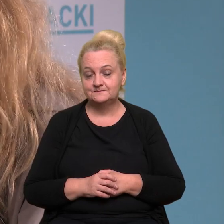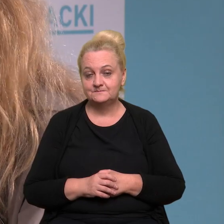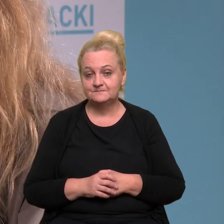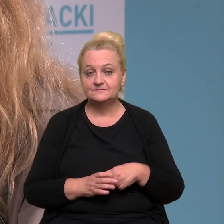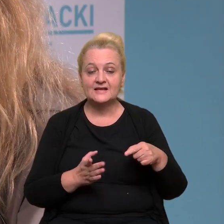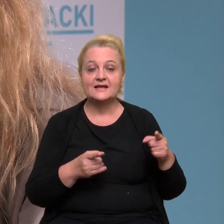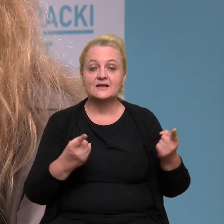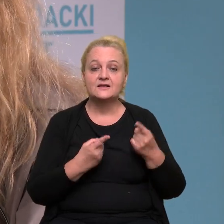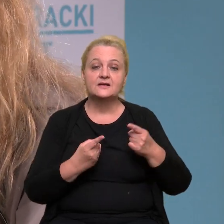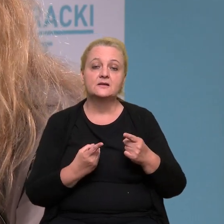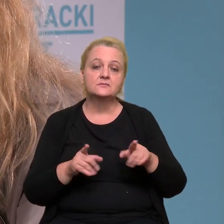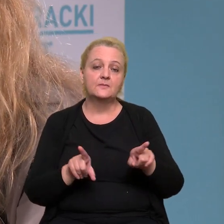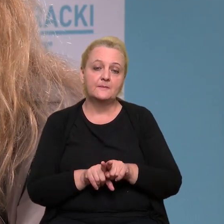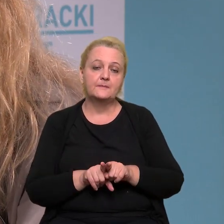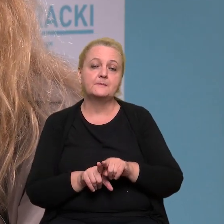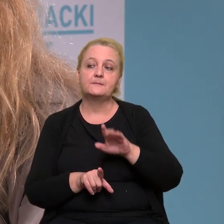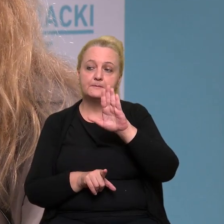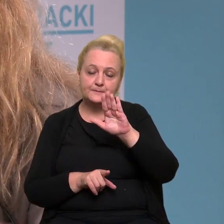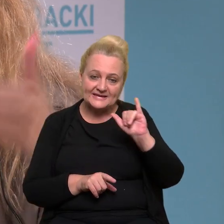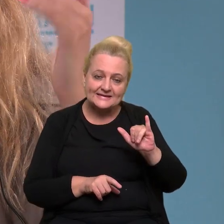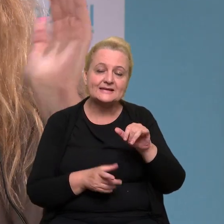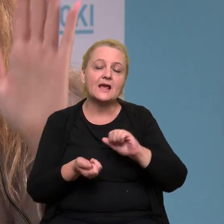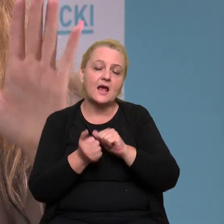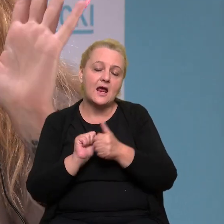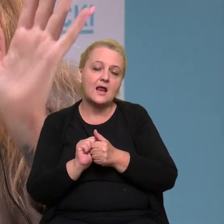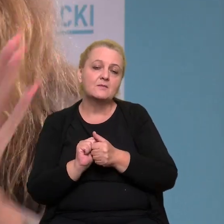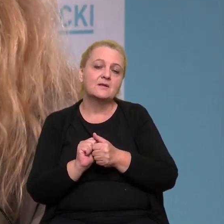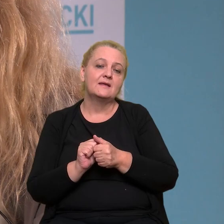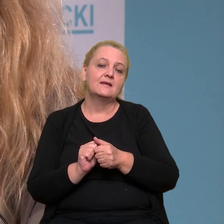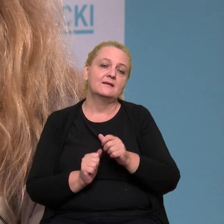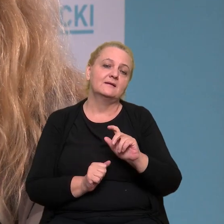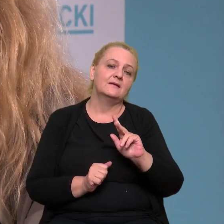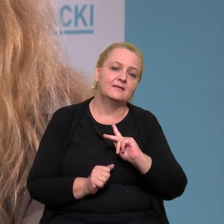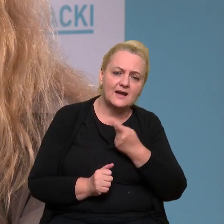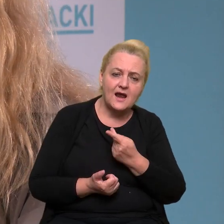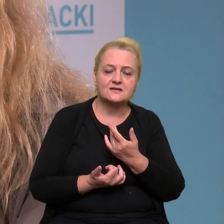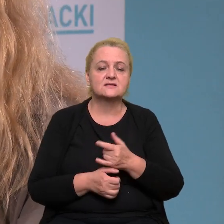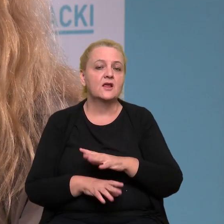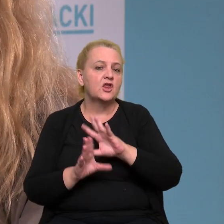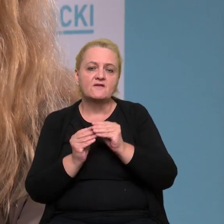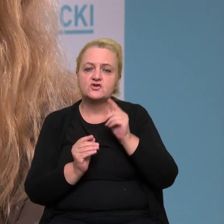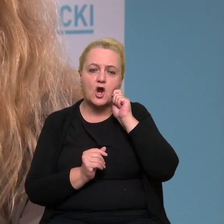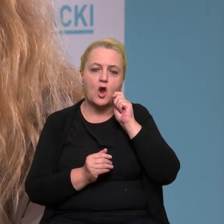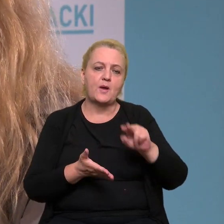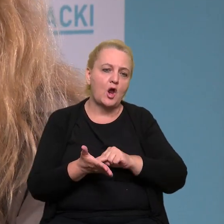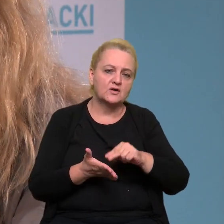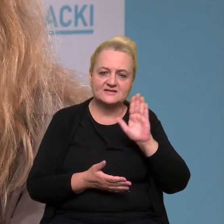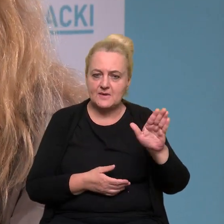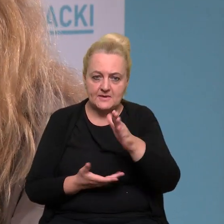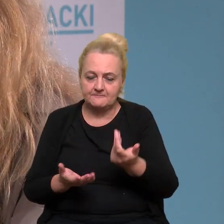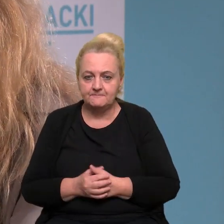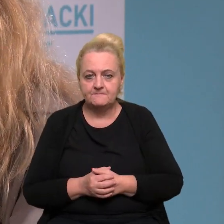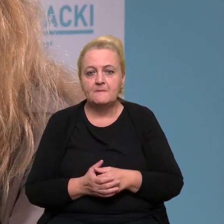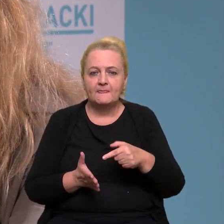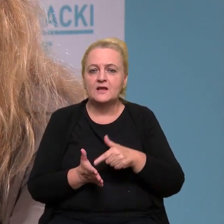w przypadku binarności, transowości też jest to inaczej. Nie wszystkie kobiety menstruują